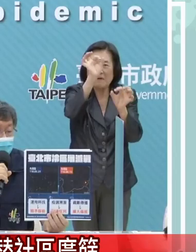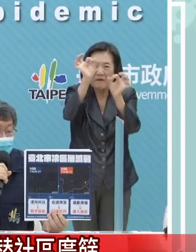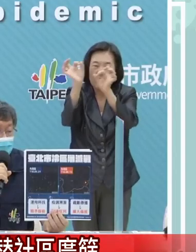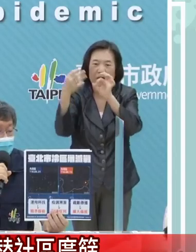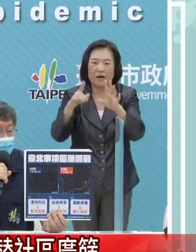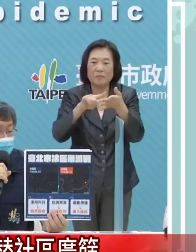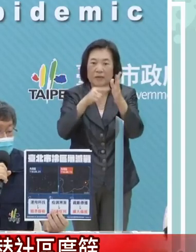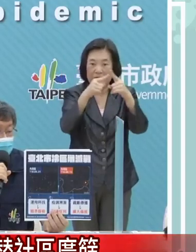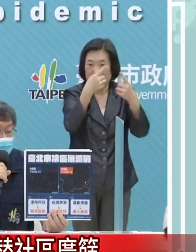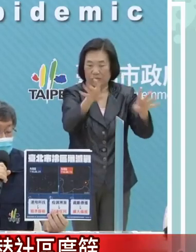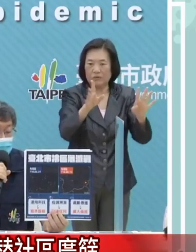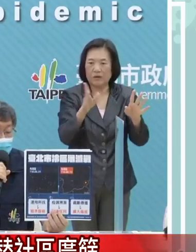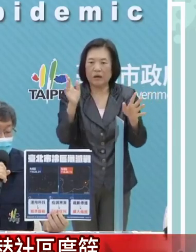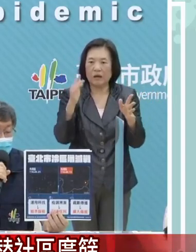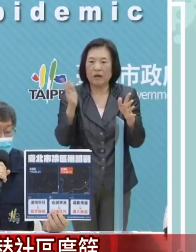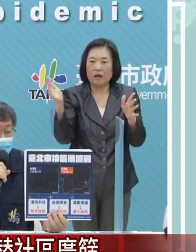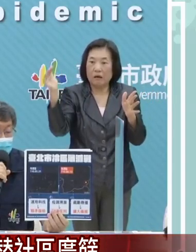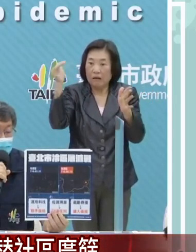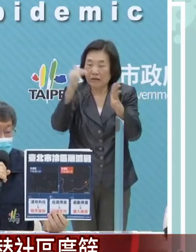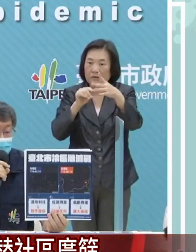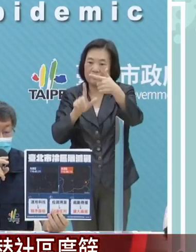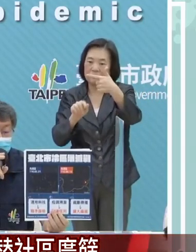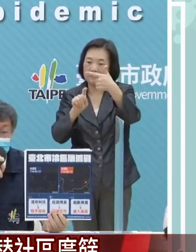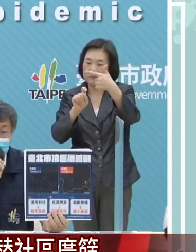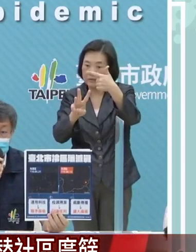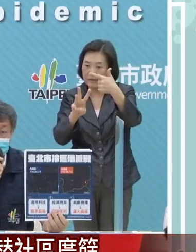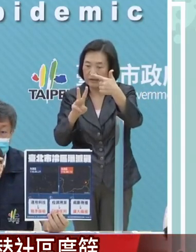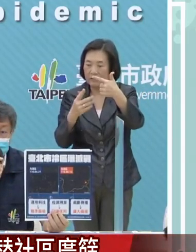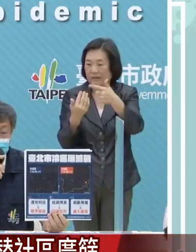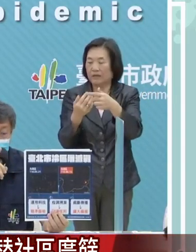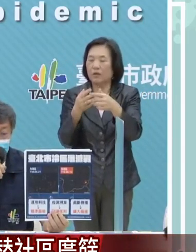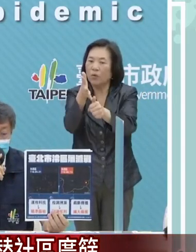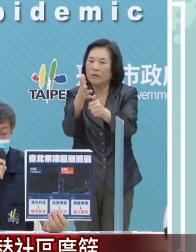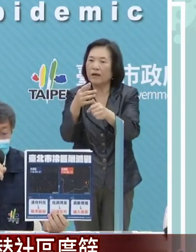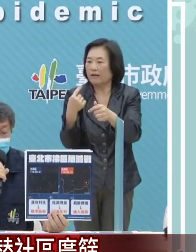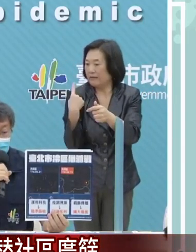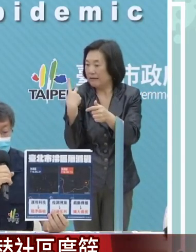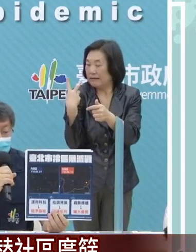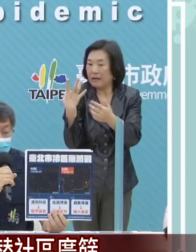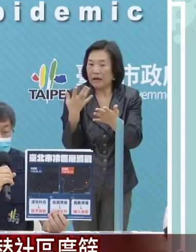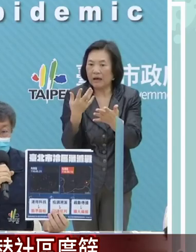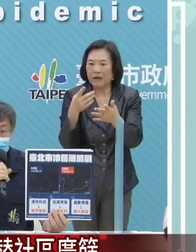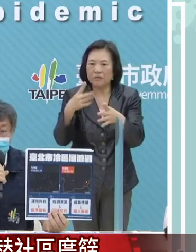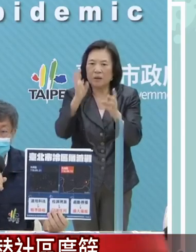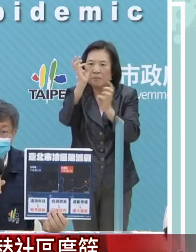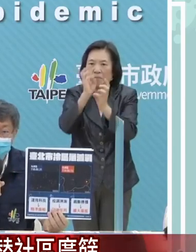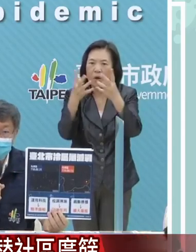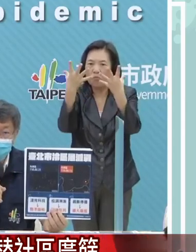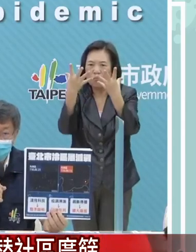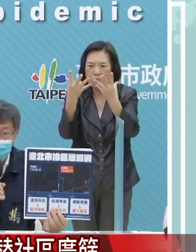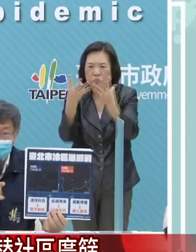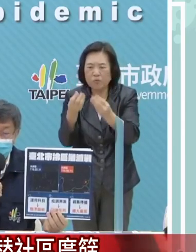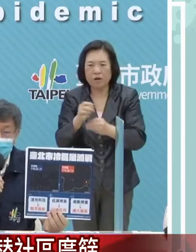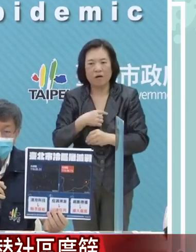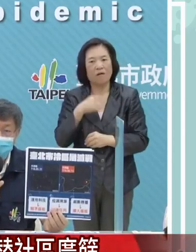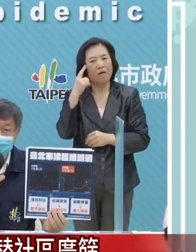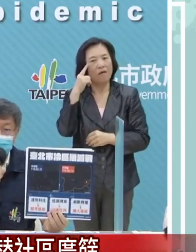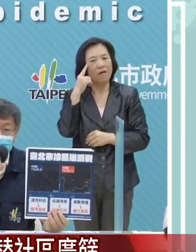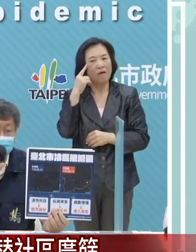道吗？这就蛮明显的。你看5月31号之前我们就做很简单，我们就做一个说好，我们